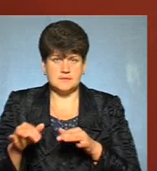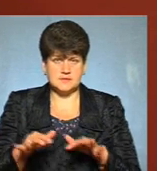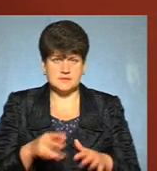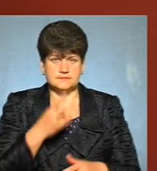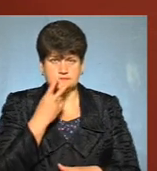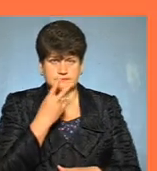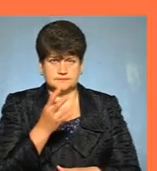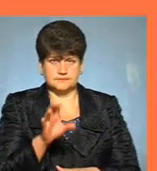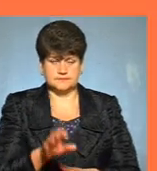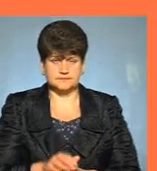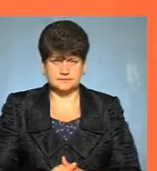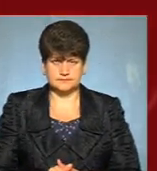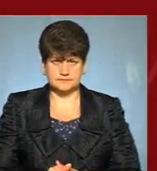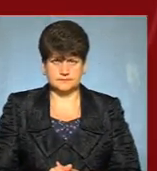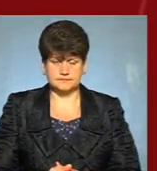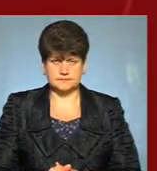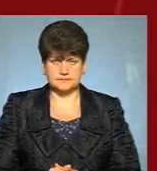Дивимось.